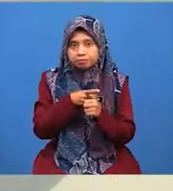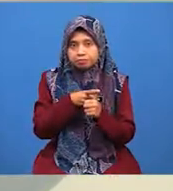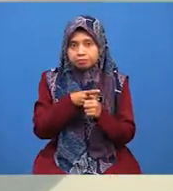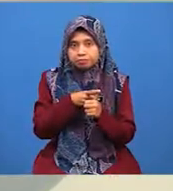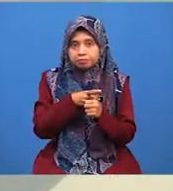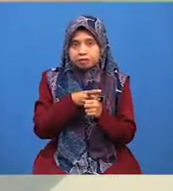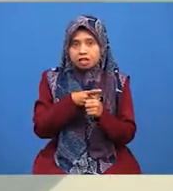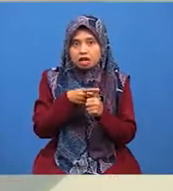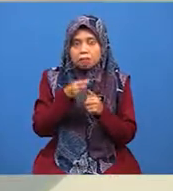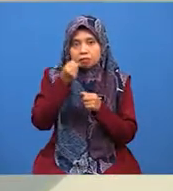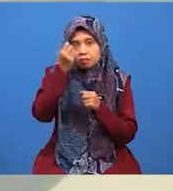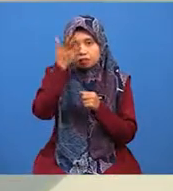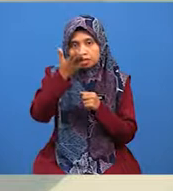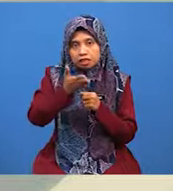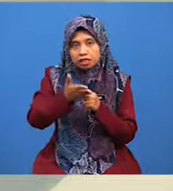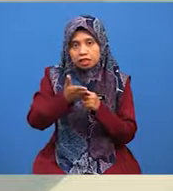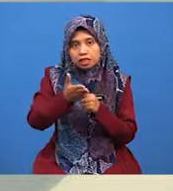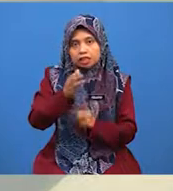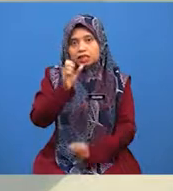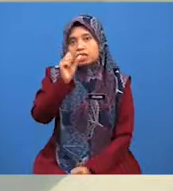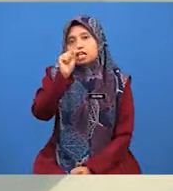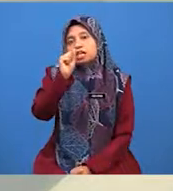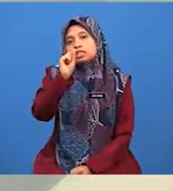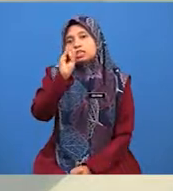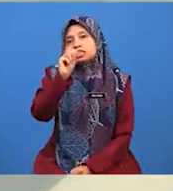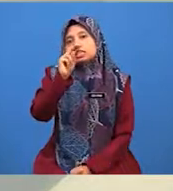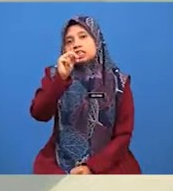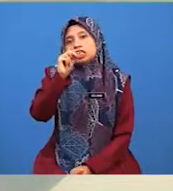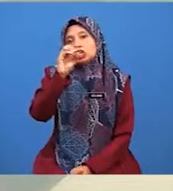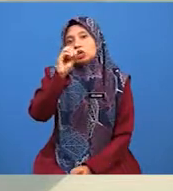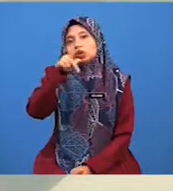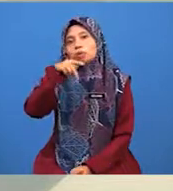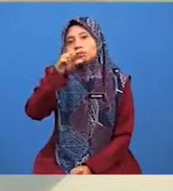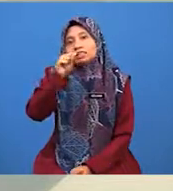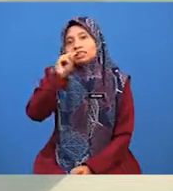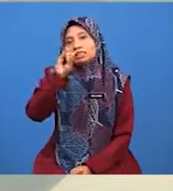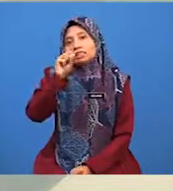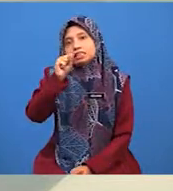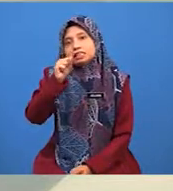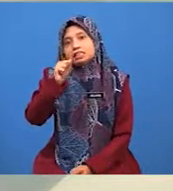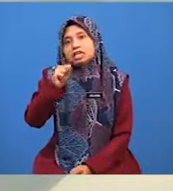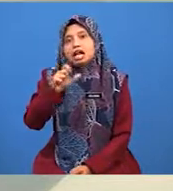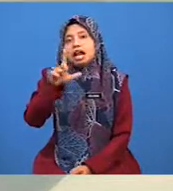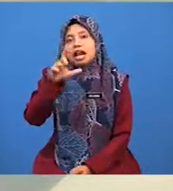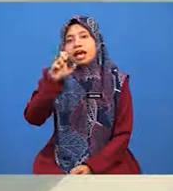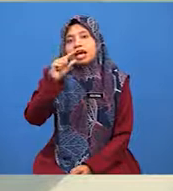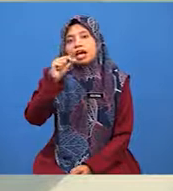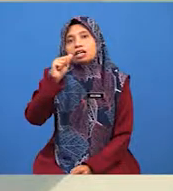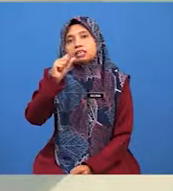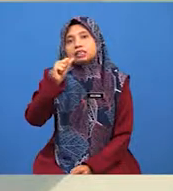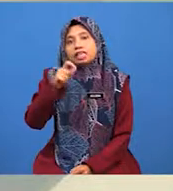1. Menyatakan sinopsis cerpen Legasi Tapai Ubi dengan jelas.